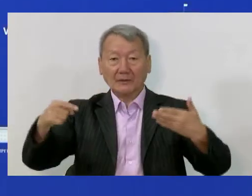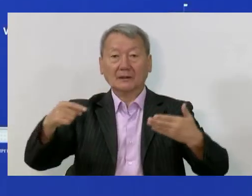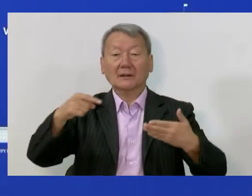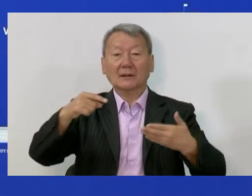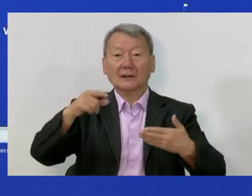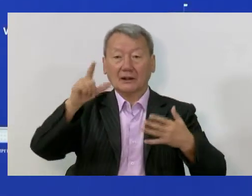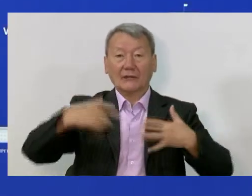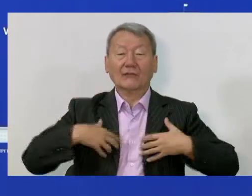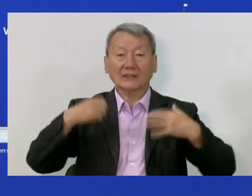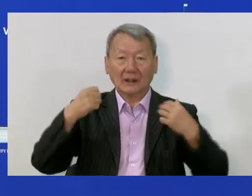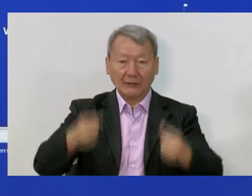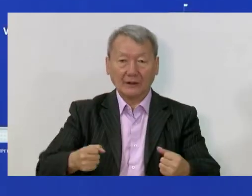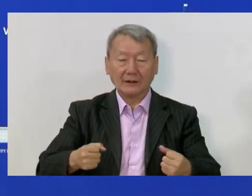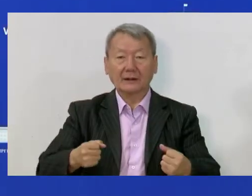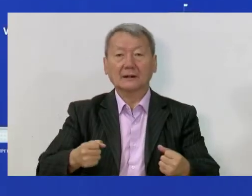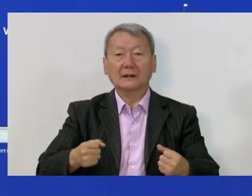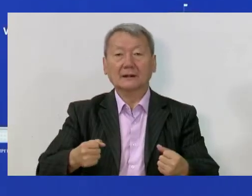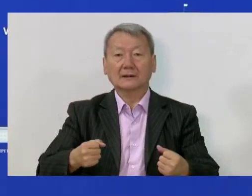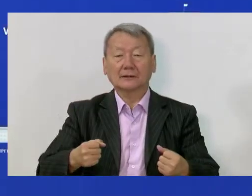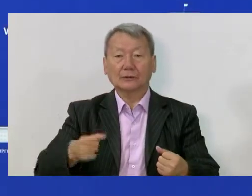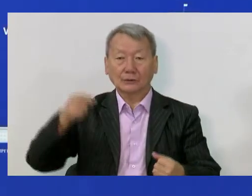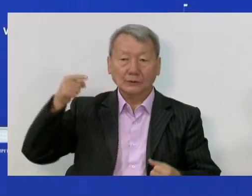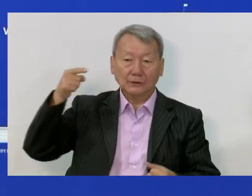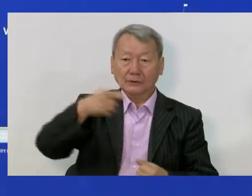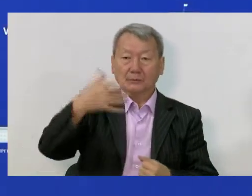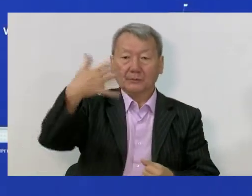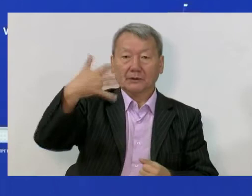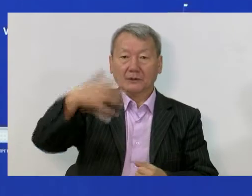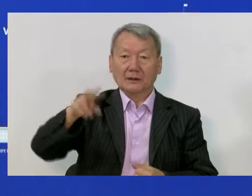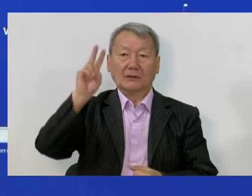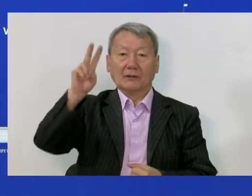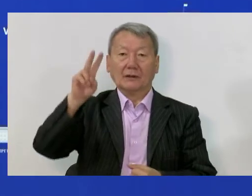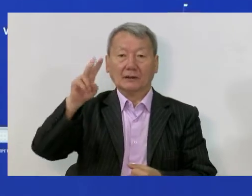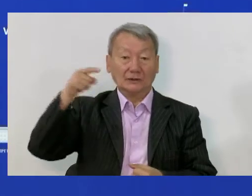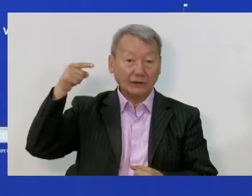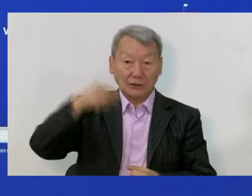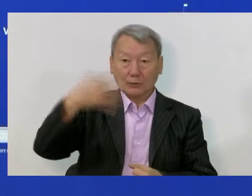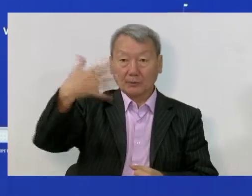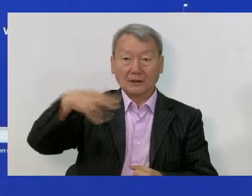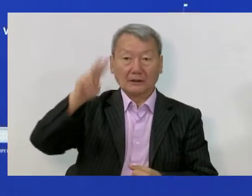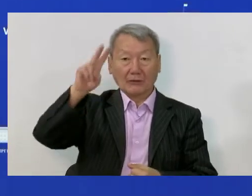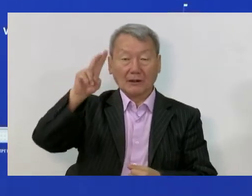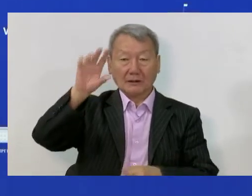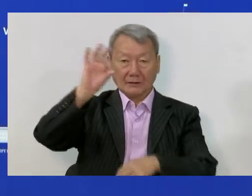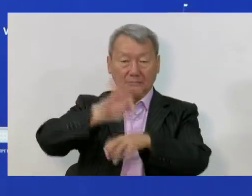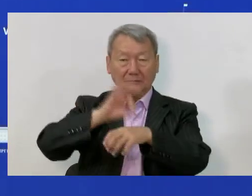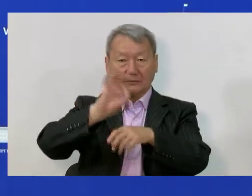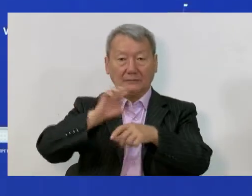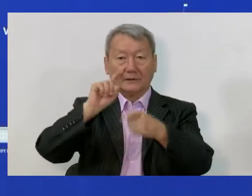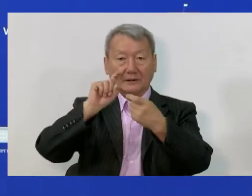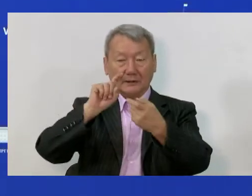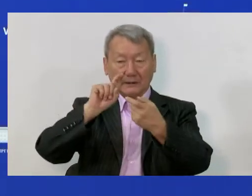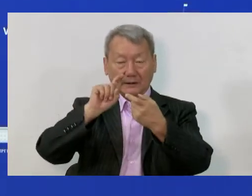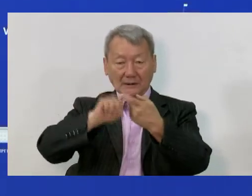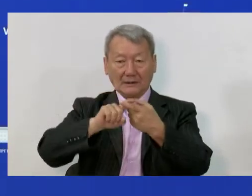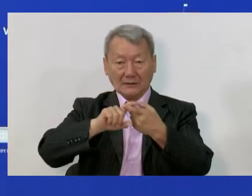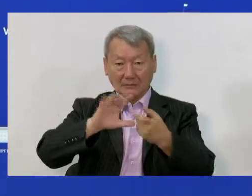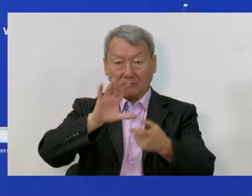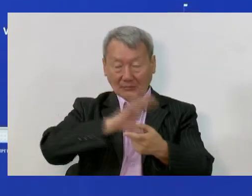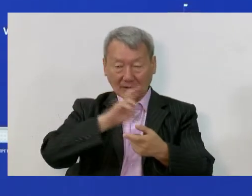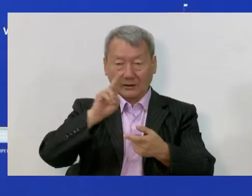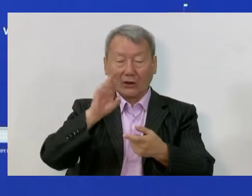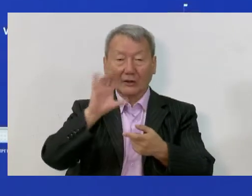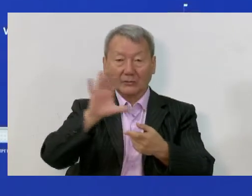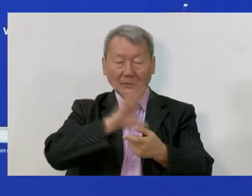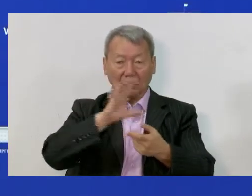с выздоровлением 1052 пациента с ранее подтвержденным диагнозом